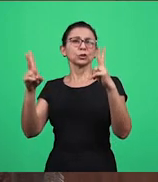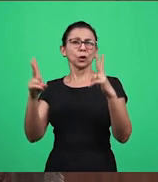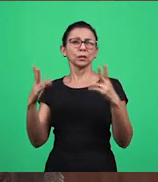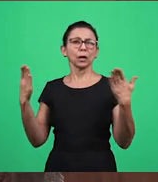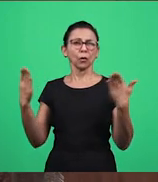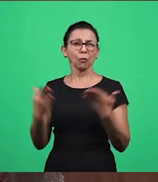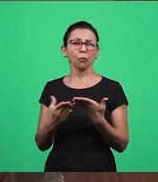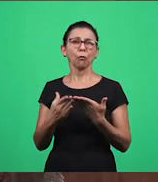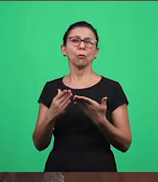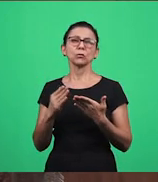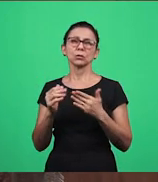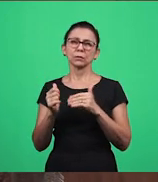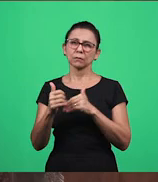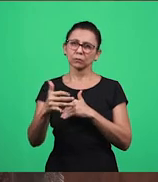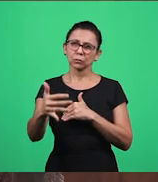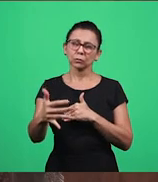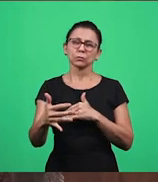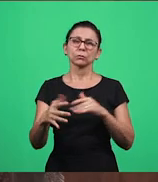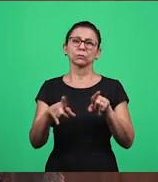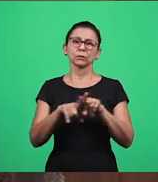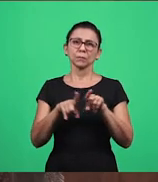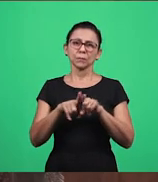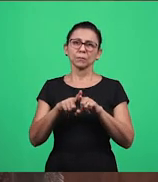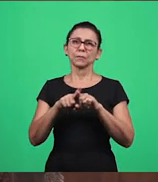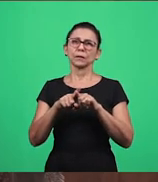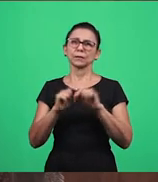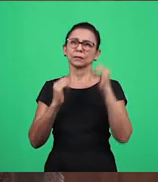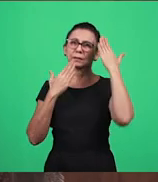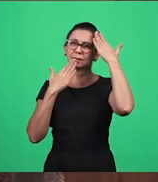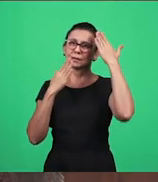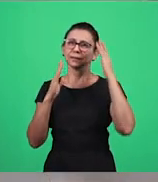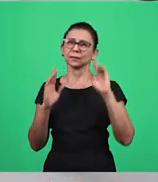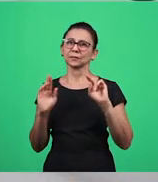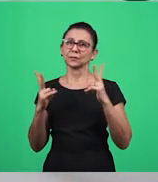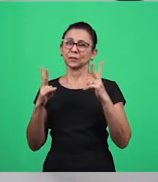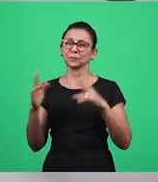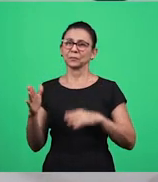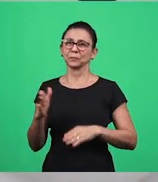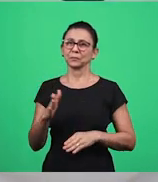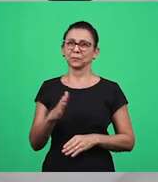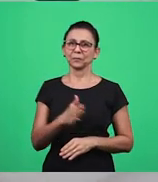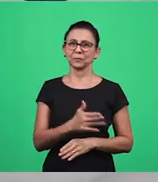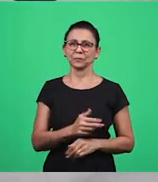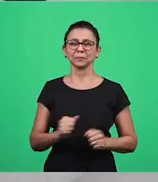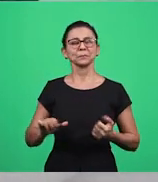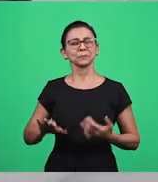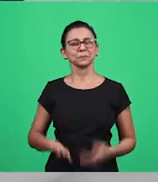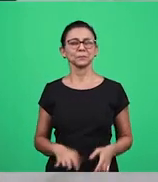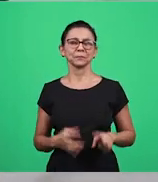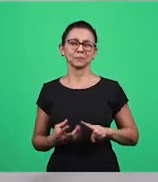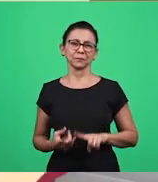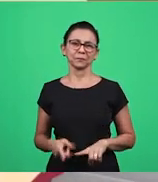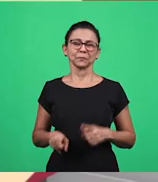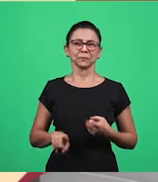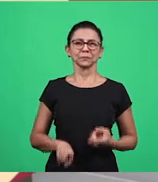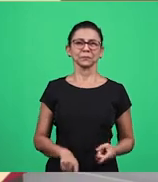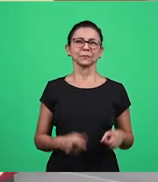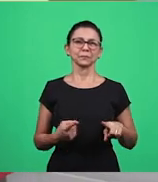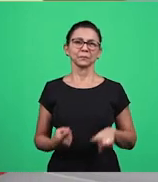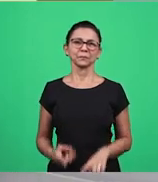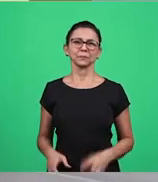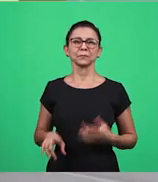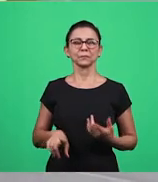за те победы, которые Господь дал нам уже, и за те, которые еще Он даст нам. Прославим Его